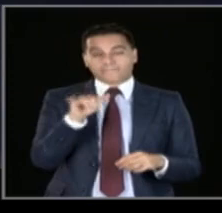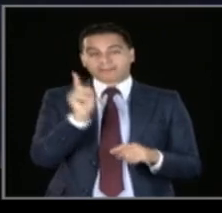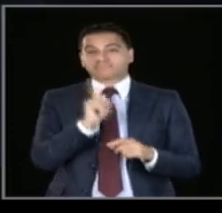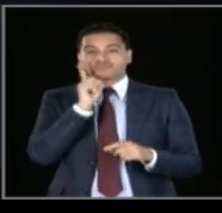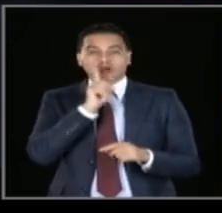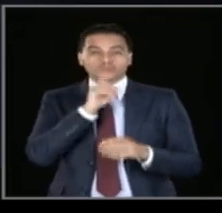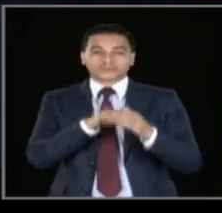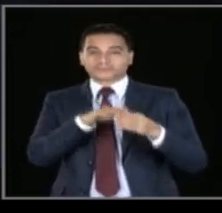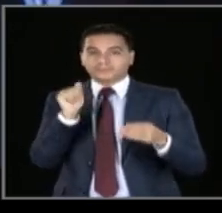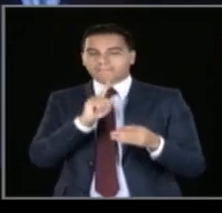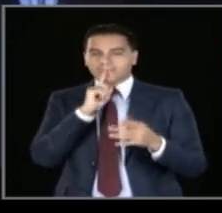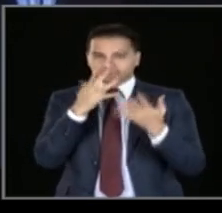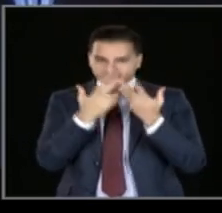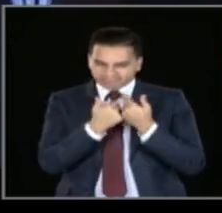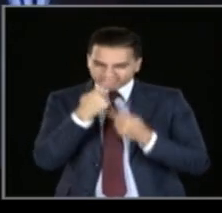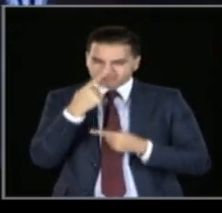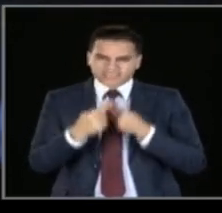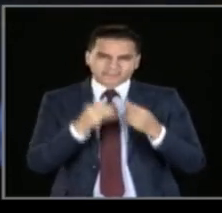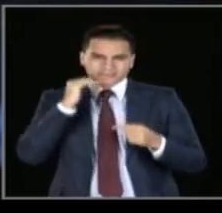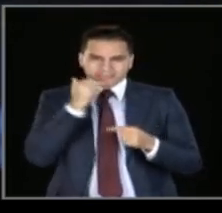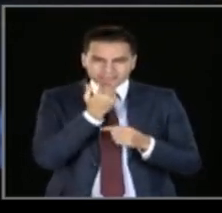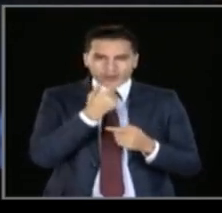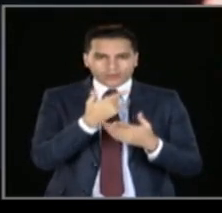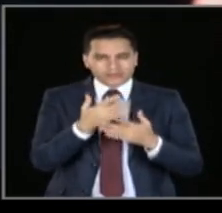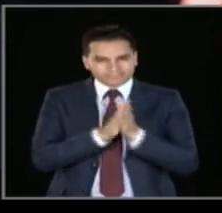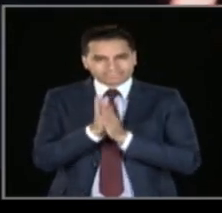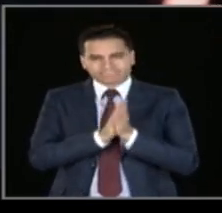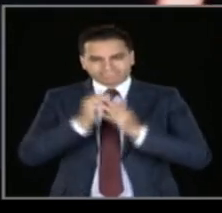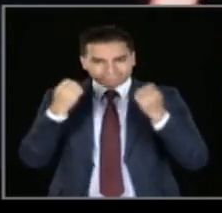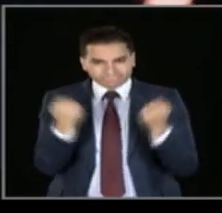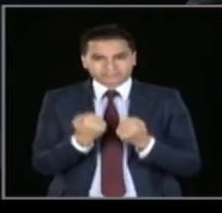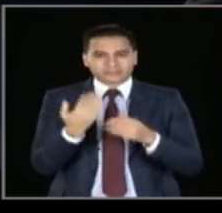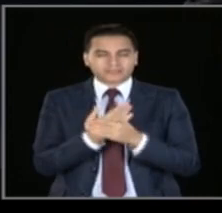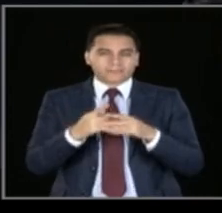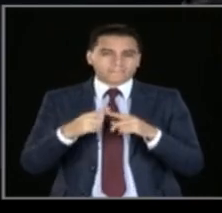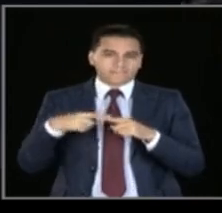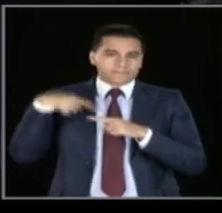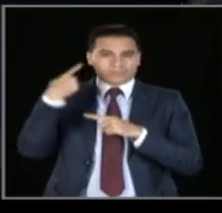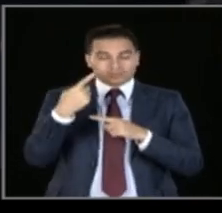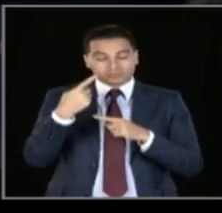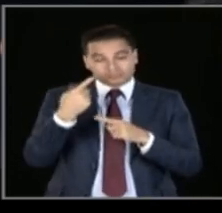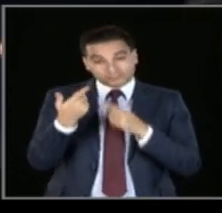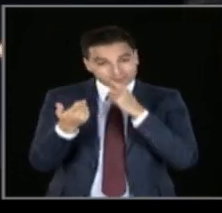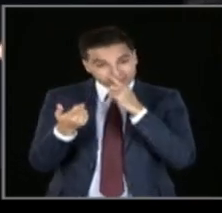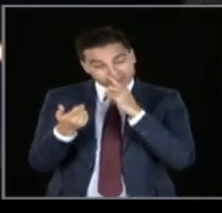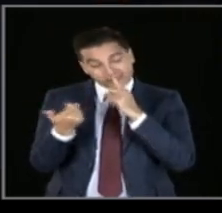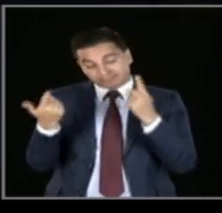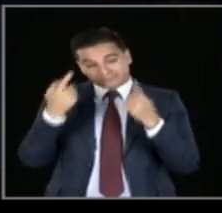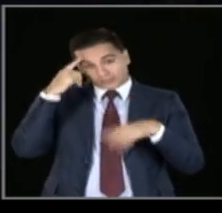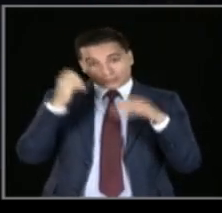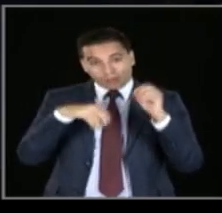البطوله بدون نقاط ولكن هم في قمه الاستعجال وقمه التوتر وتاثر على نتيجه